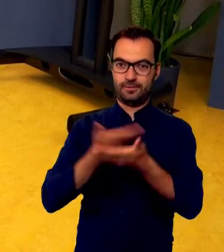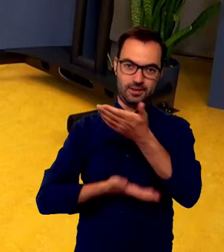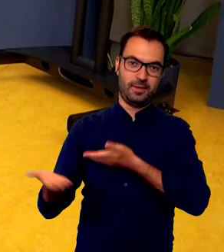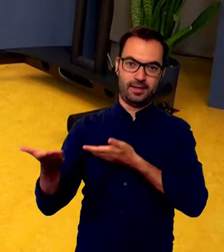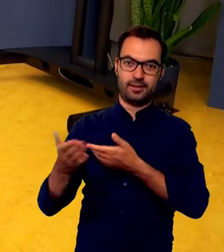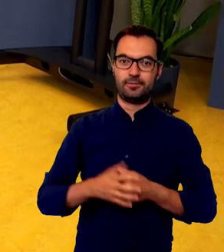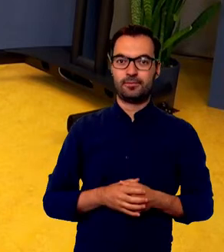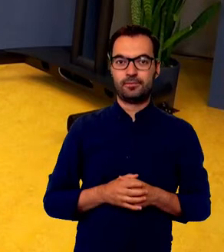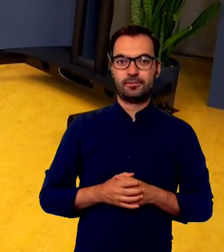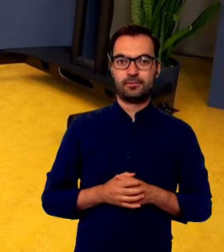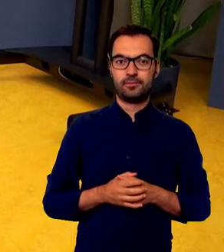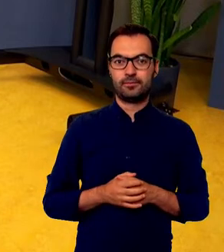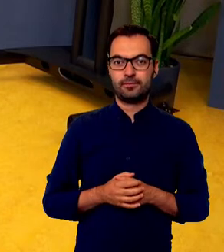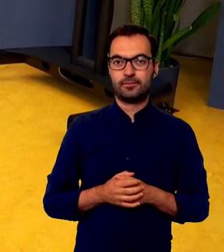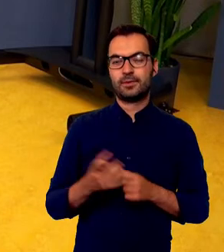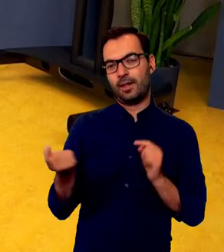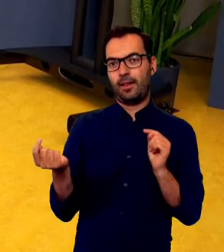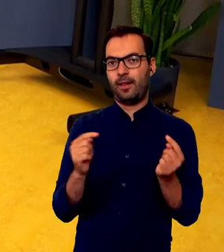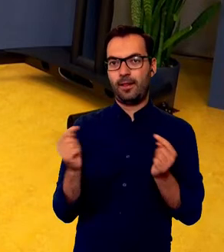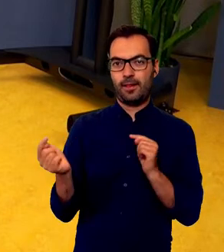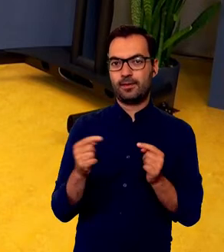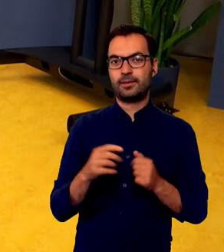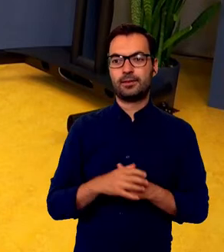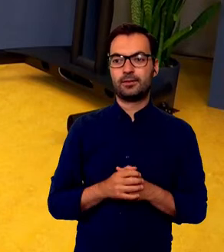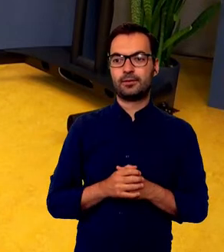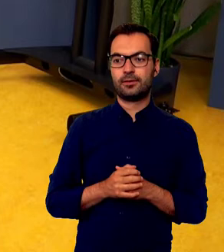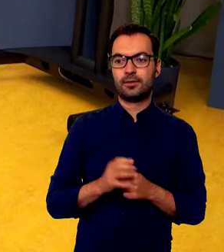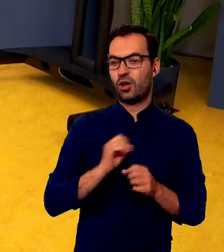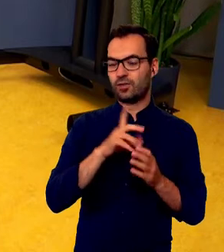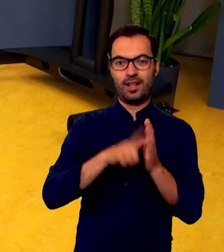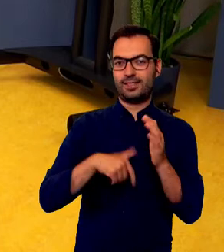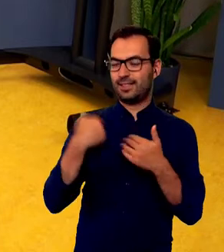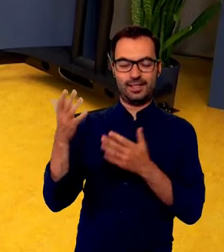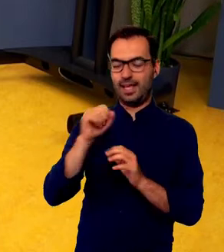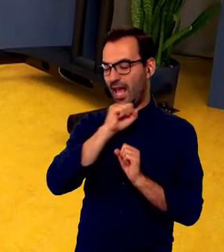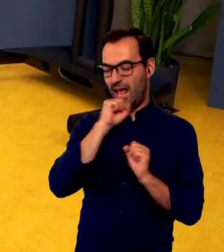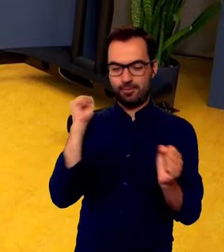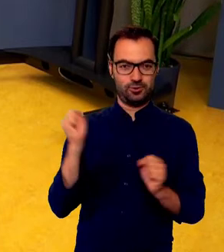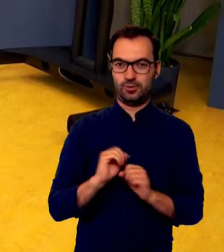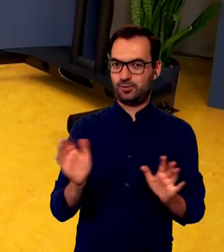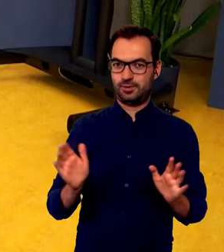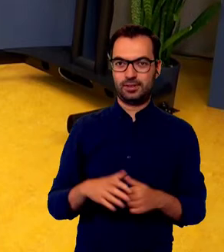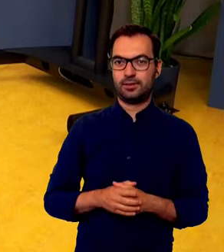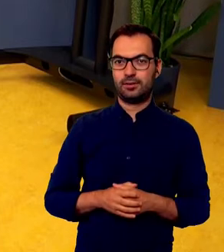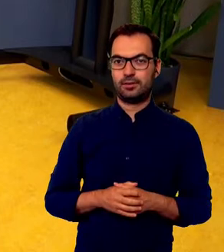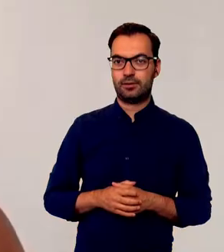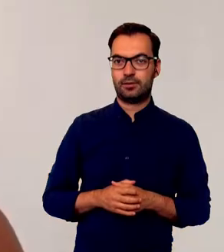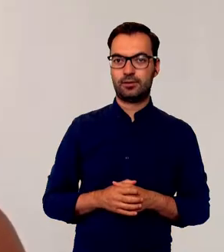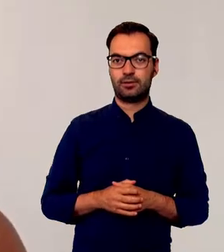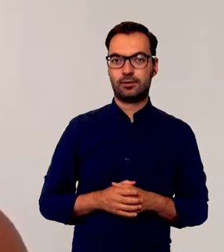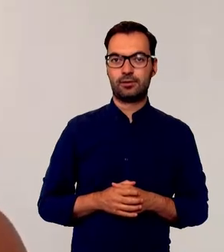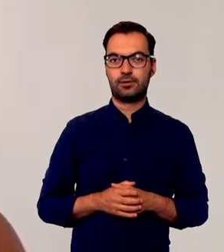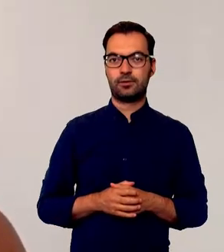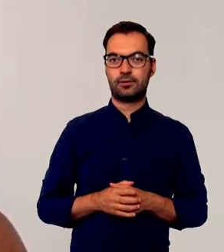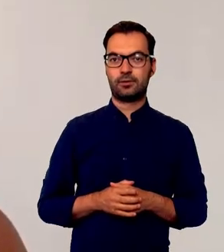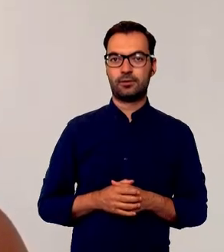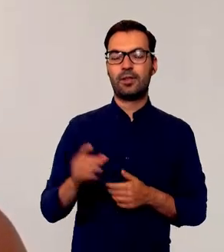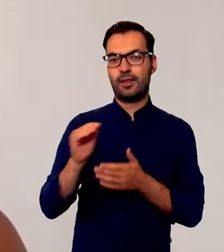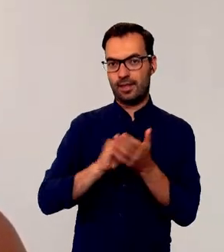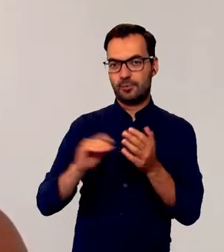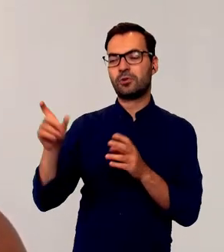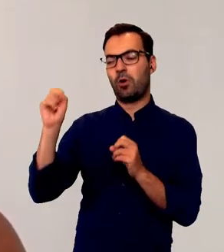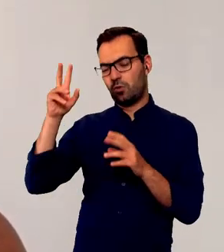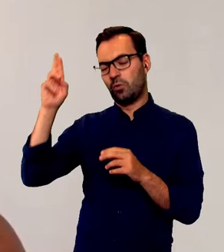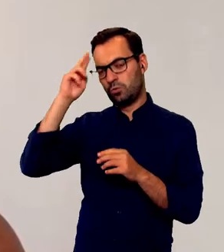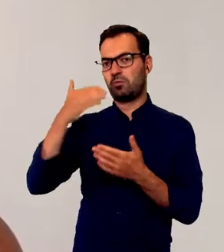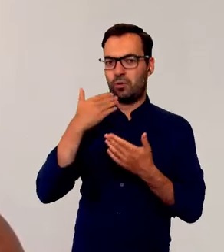wymiana. I żeśmy sobie trochę porozmawiali. Oczywiście ja tej listy nie dam, ponieważ ja napisałam mu, on to zrozumiał, podziękował